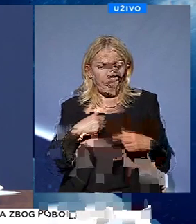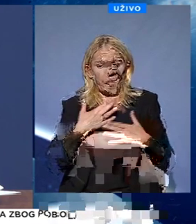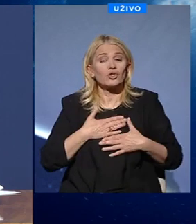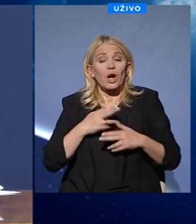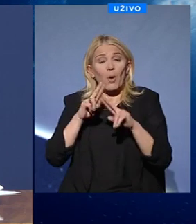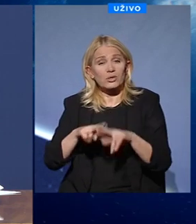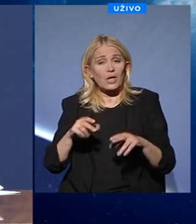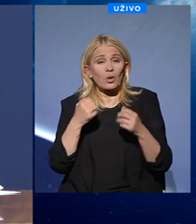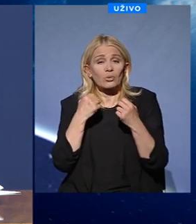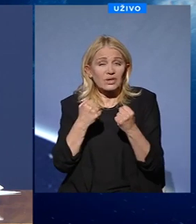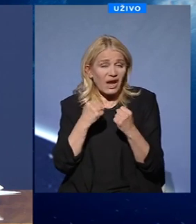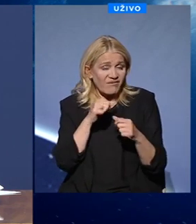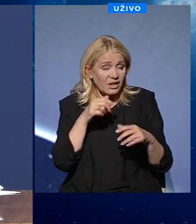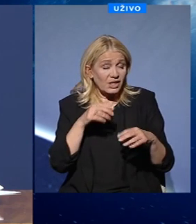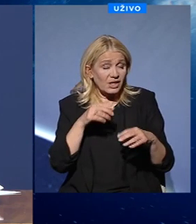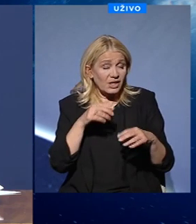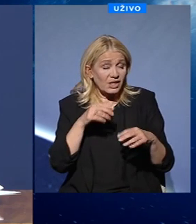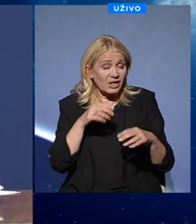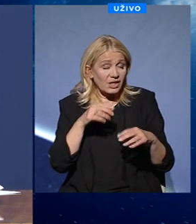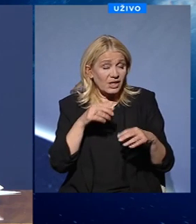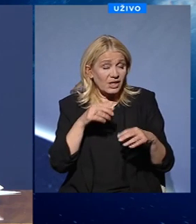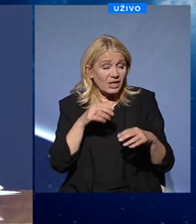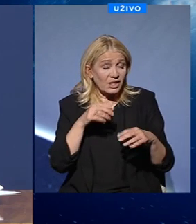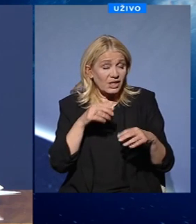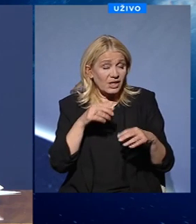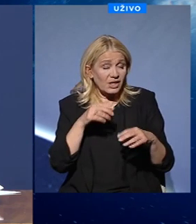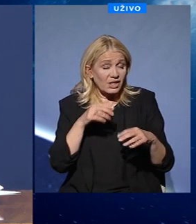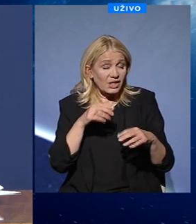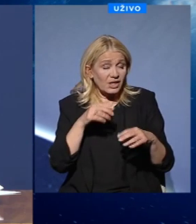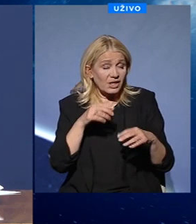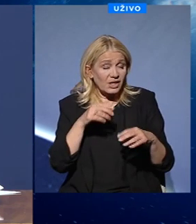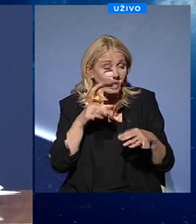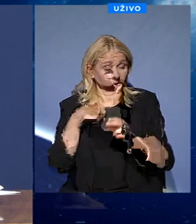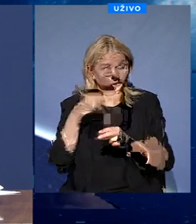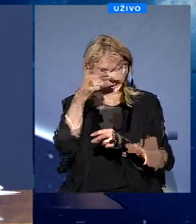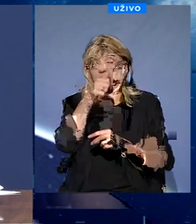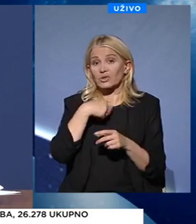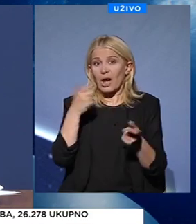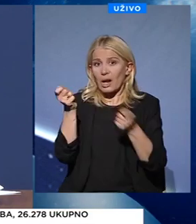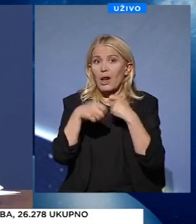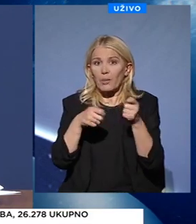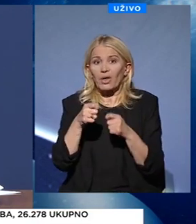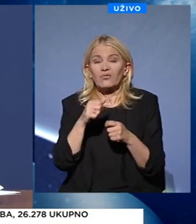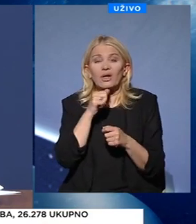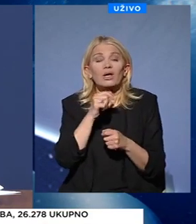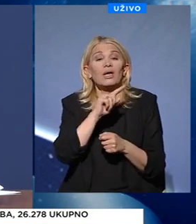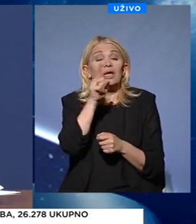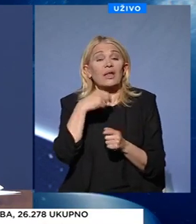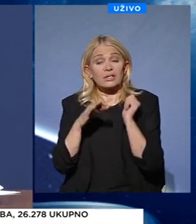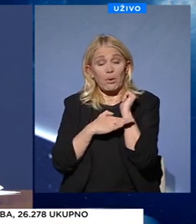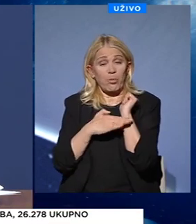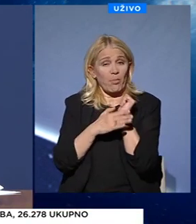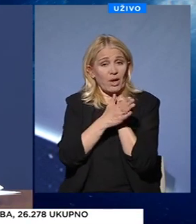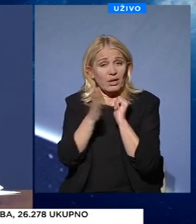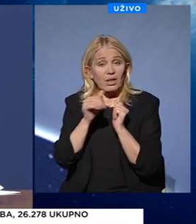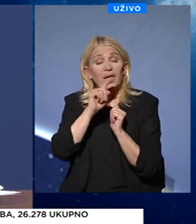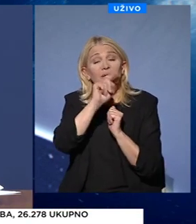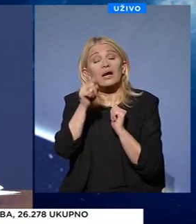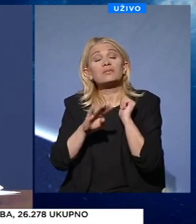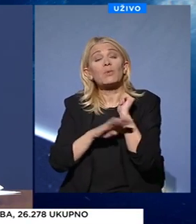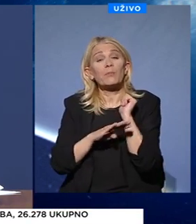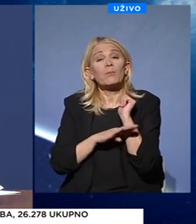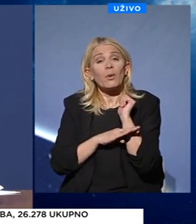živi, da ostanu zdravi i da nam sutra sude o tome kako smo i šta smo nabavili i da li smo pomogli njima i da li smo